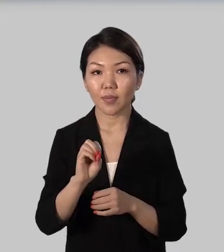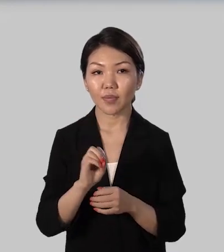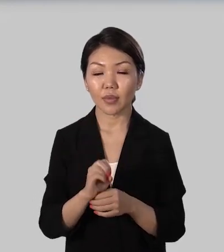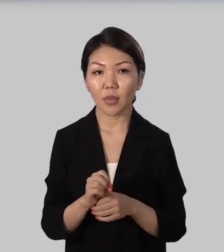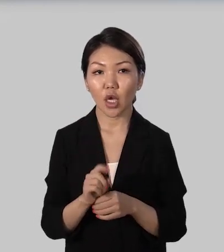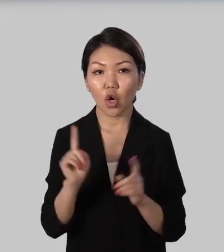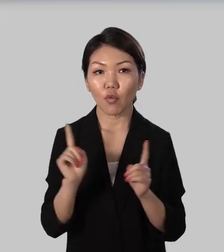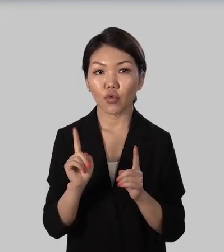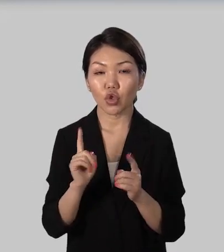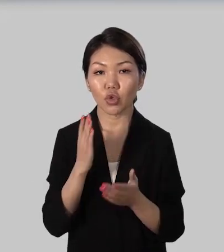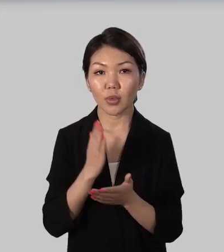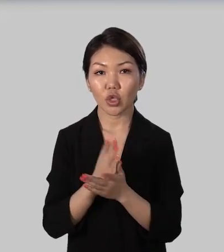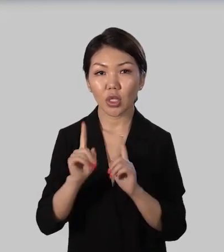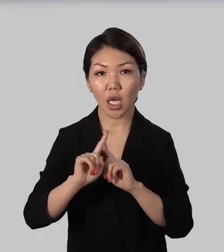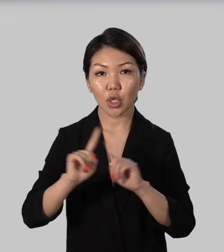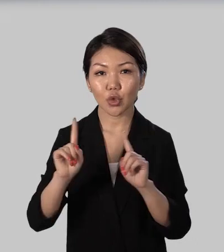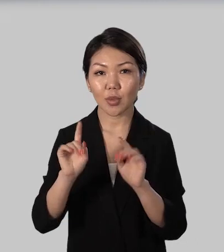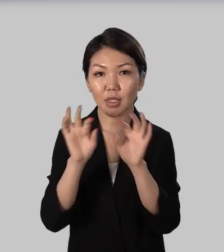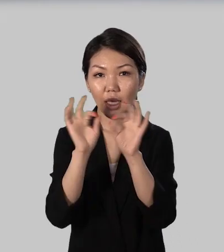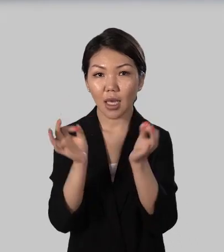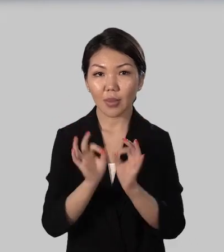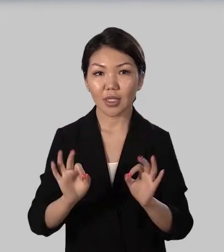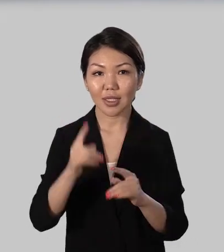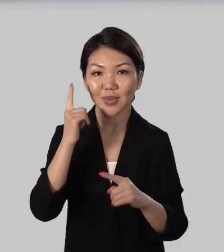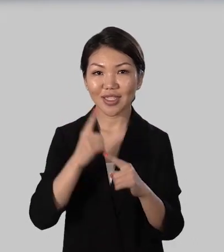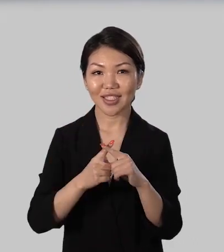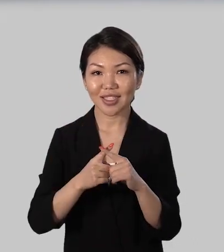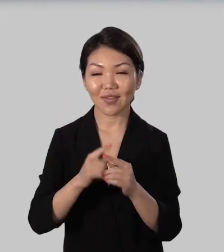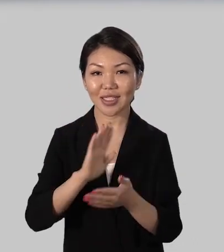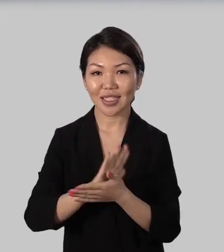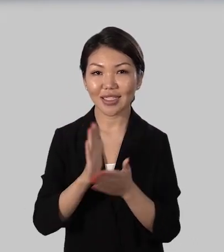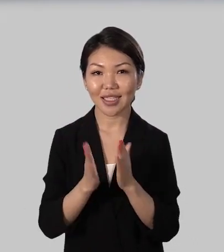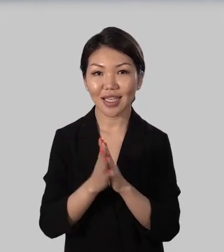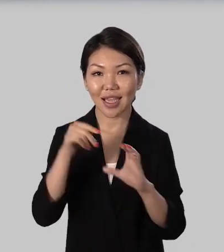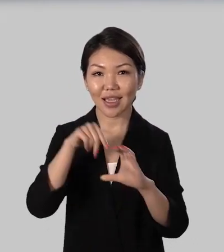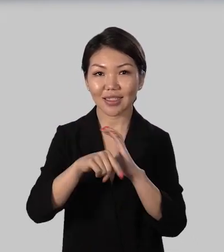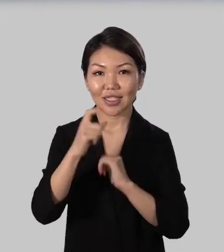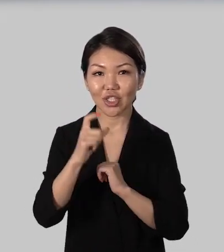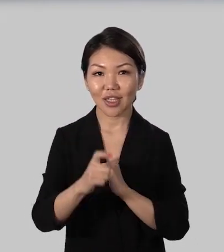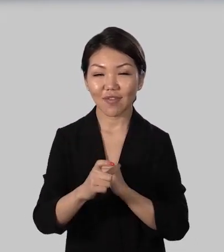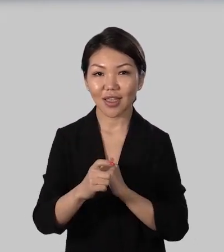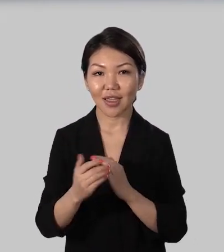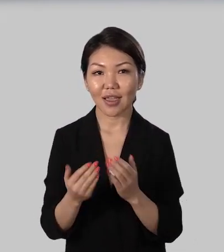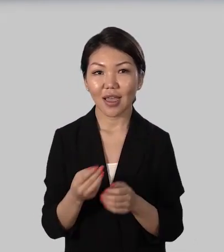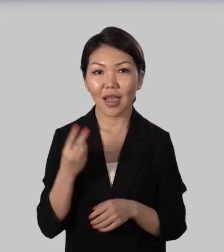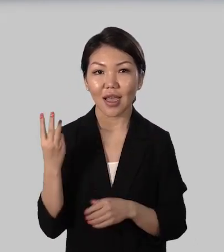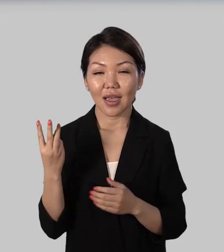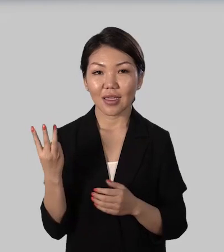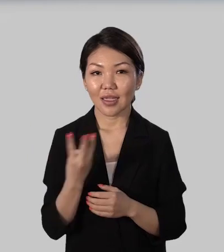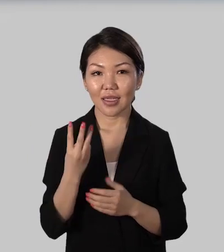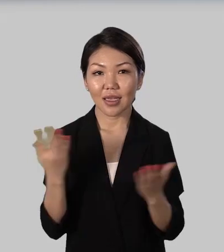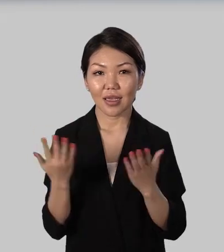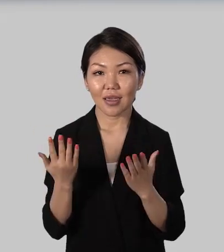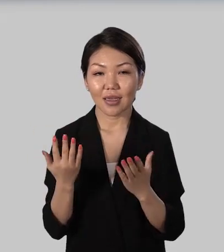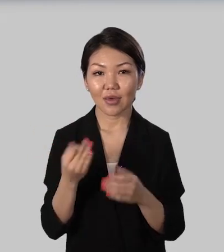в чем заключается особенность описания психологического состояния человека какие впечатления